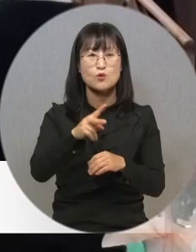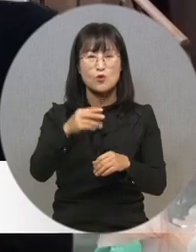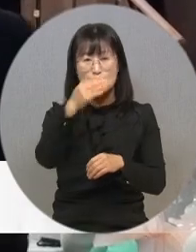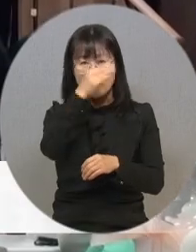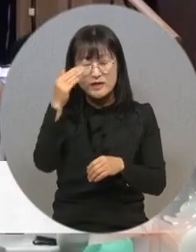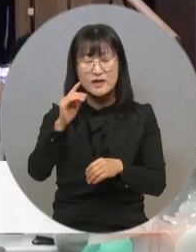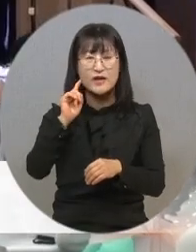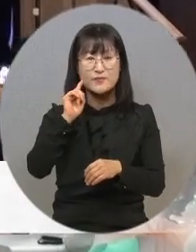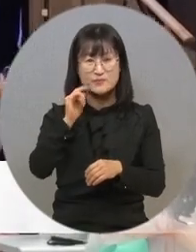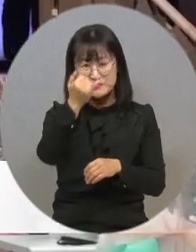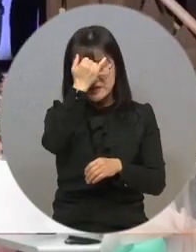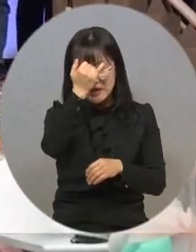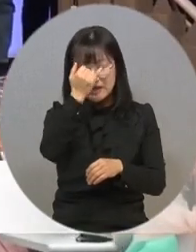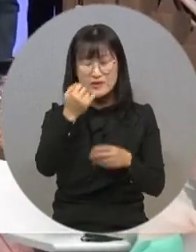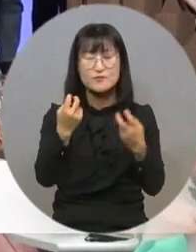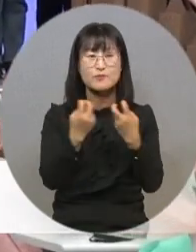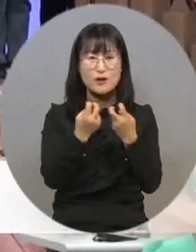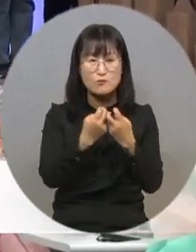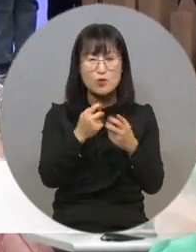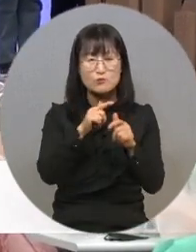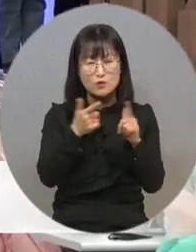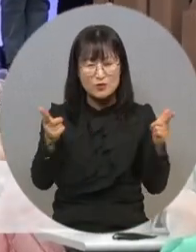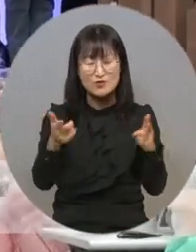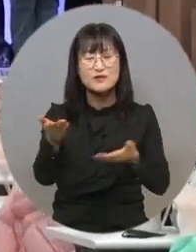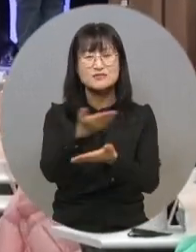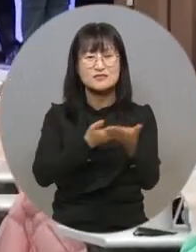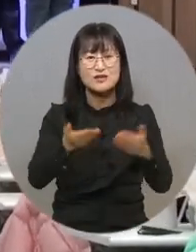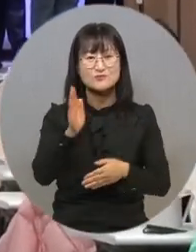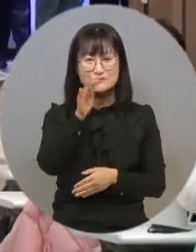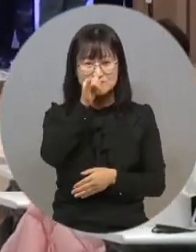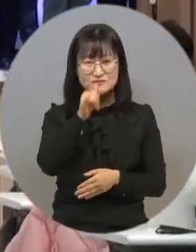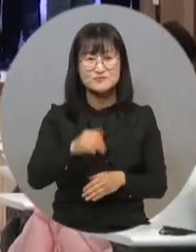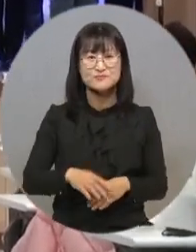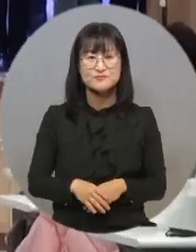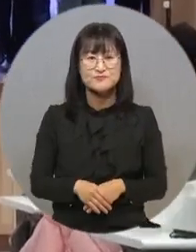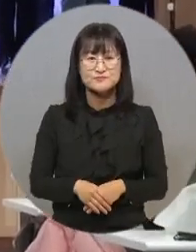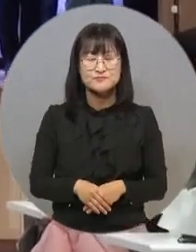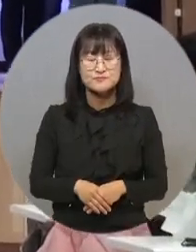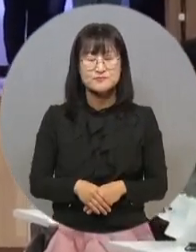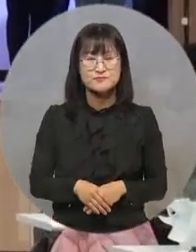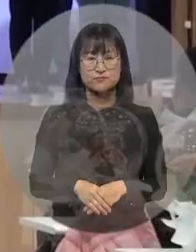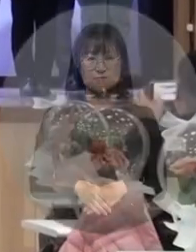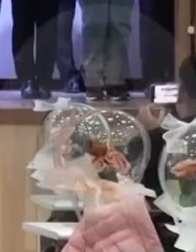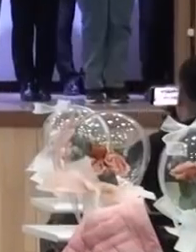나눔의 마음까지 얻어가는 소중한 시간이었습니다 복지 t 경기방송 정운선 있니다